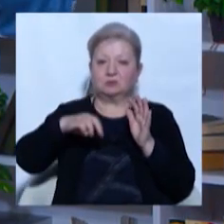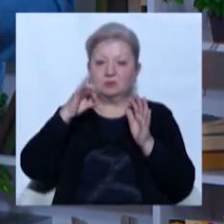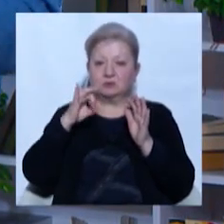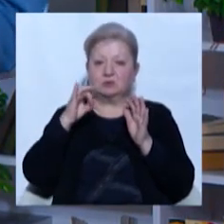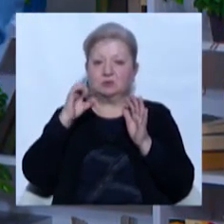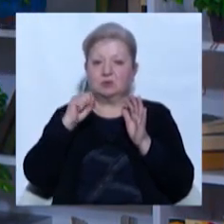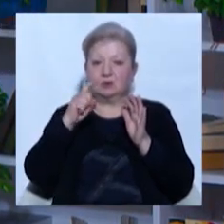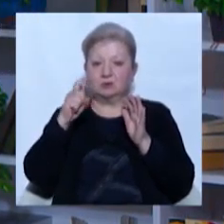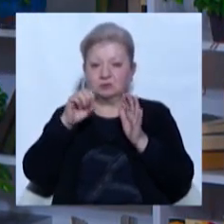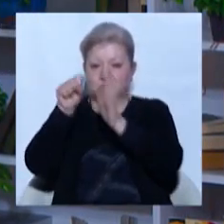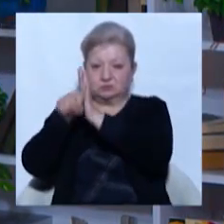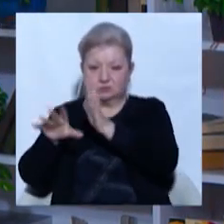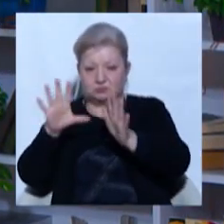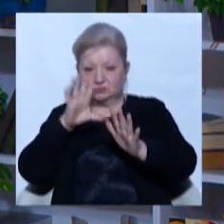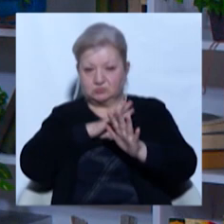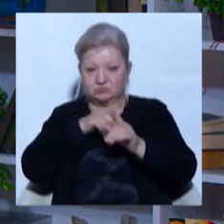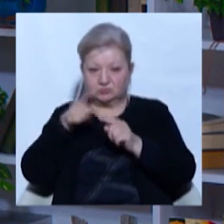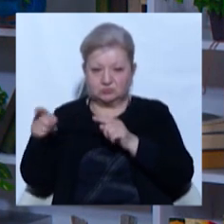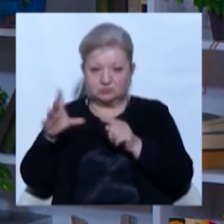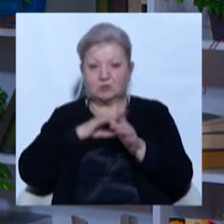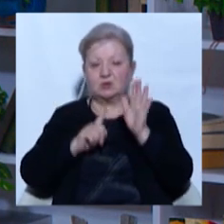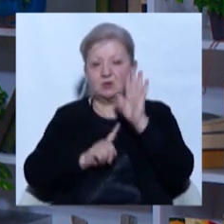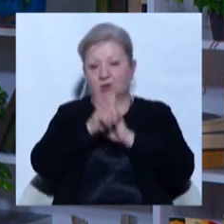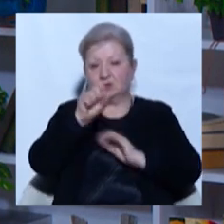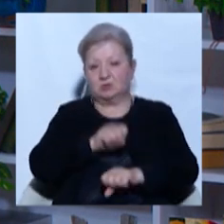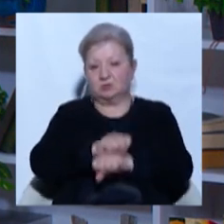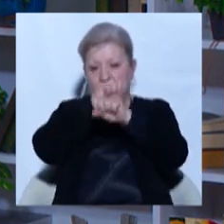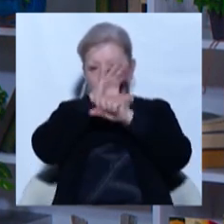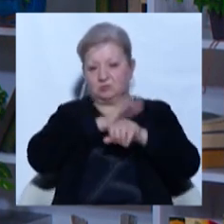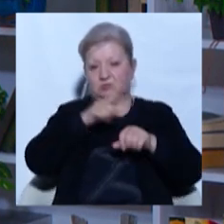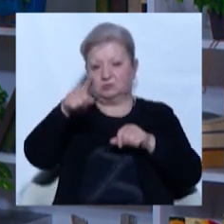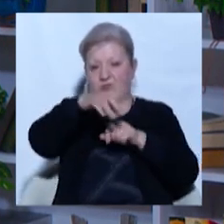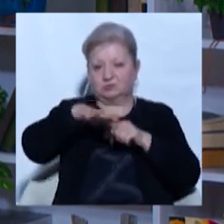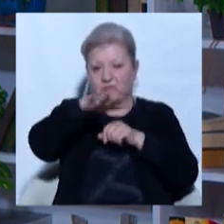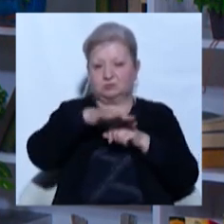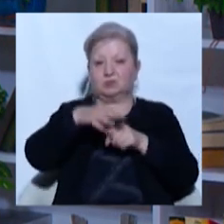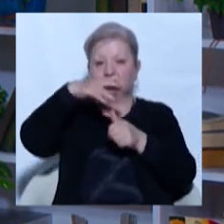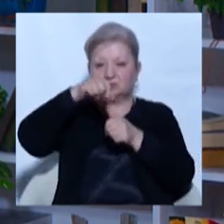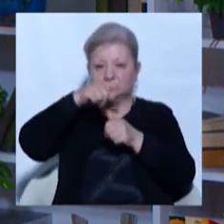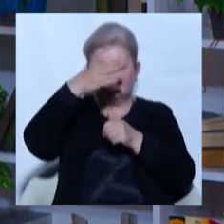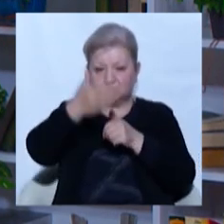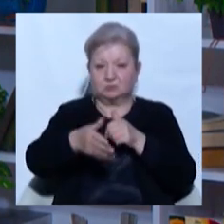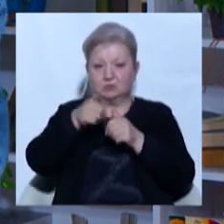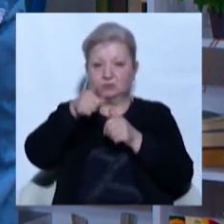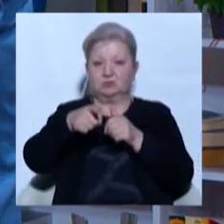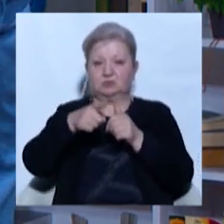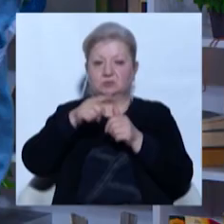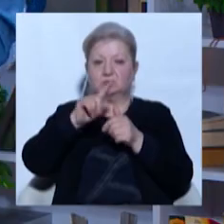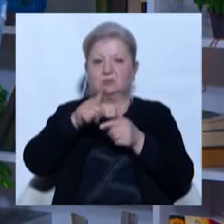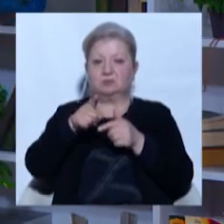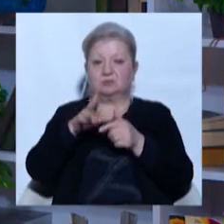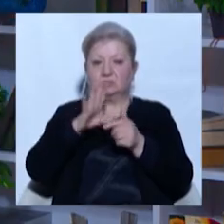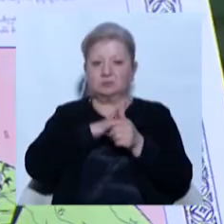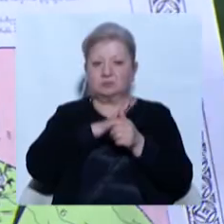ეს ამ აჯანყებას ამიერკავკასიის ქვეყნები, მათ შორის სასუნხეთი შეუერთდა, რომელიც